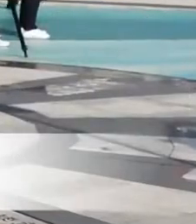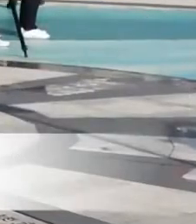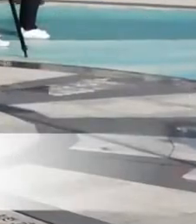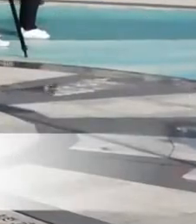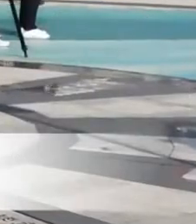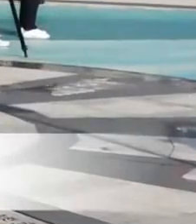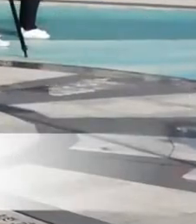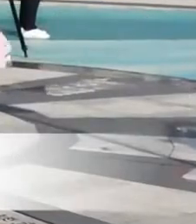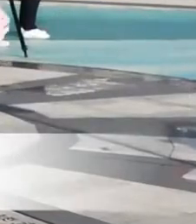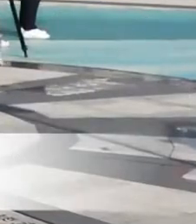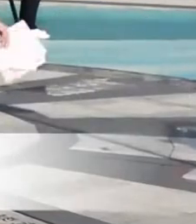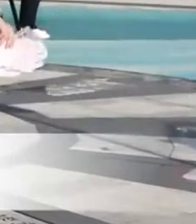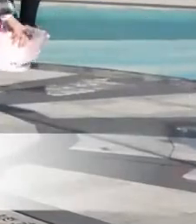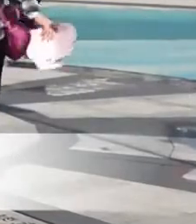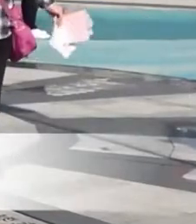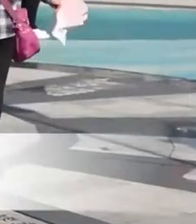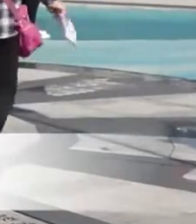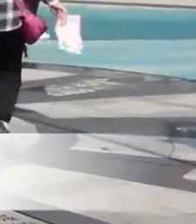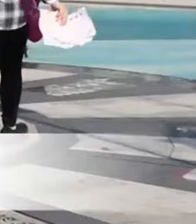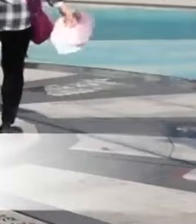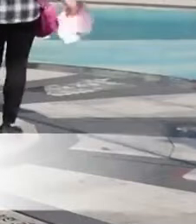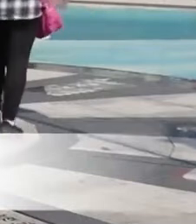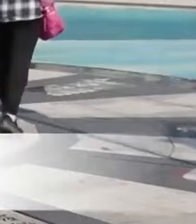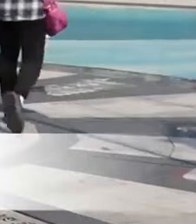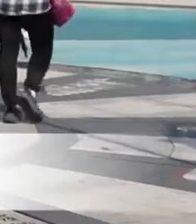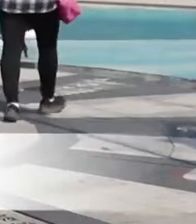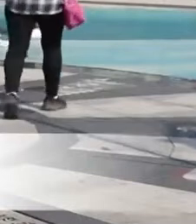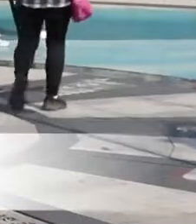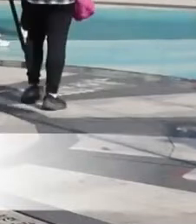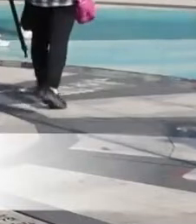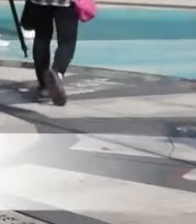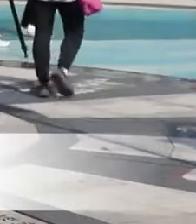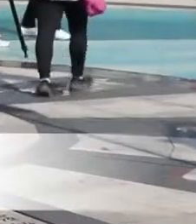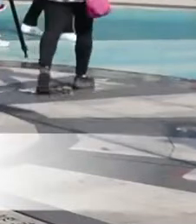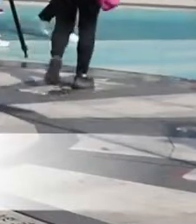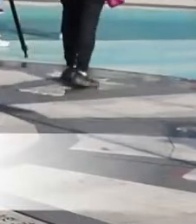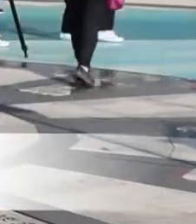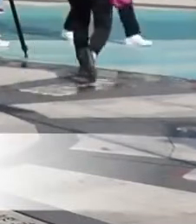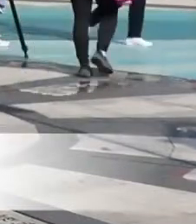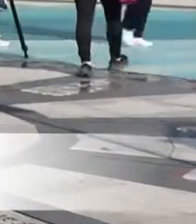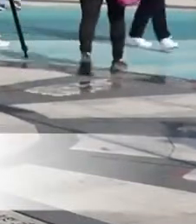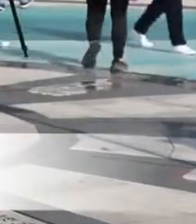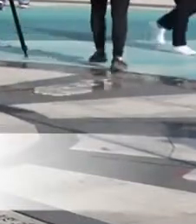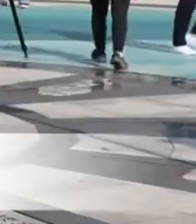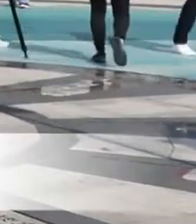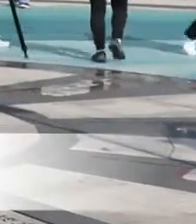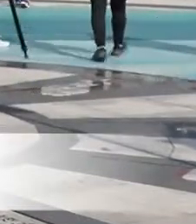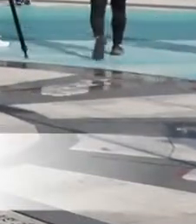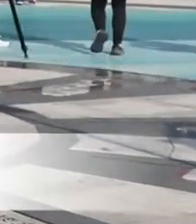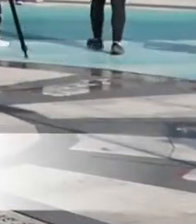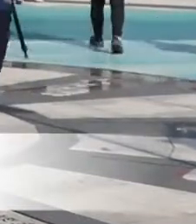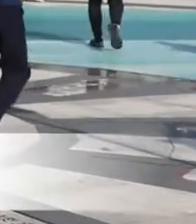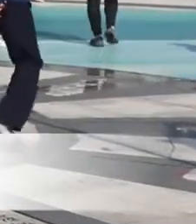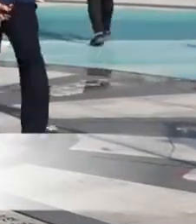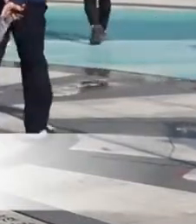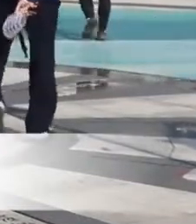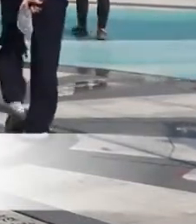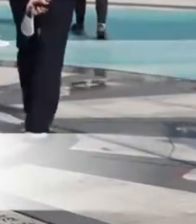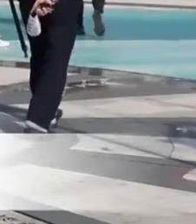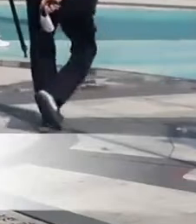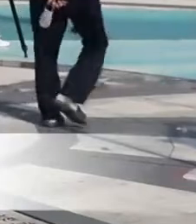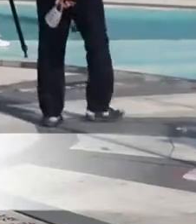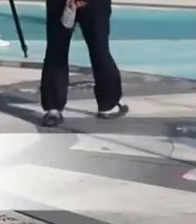여수시 사랑의 수어 문화제는 농문화 체험과 문화 공연을 통해 농인과 청인이